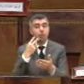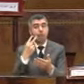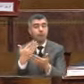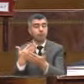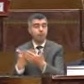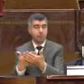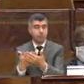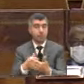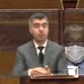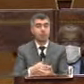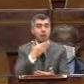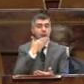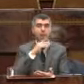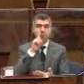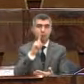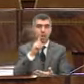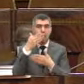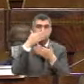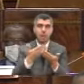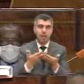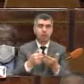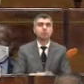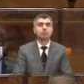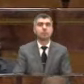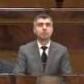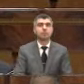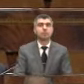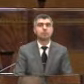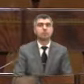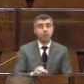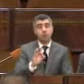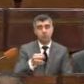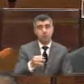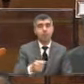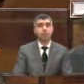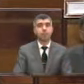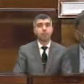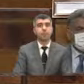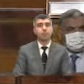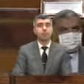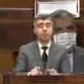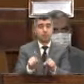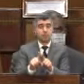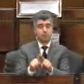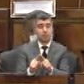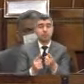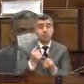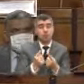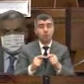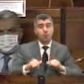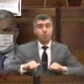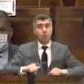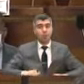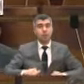والحمد لله على بلادنا. طبعا حنا متاسفين كنهضر شخصيا وزارة اللي